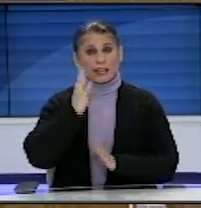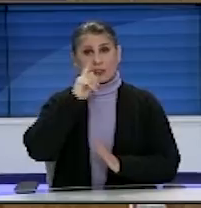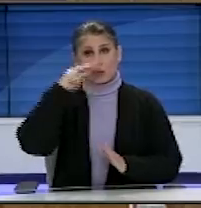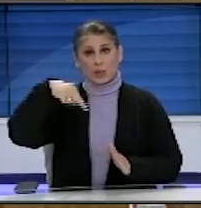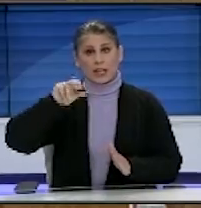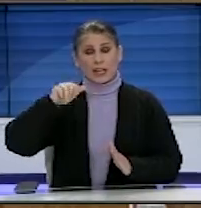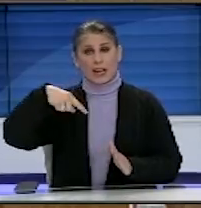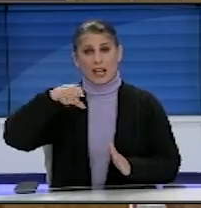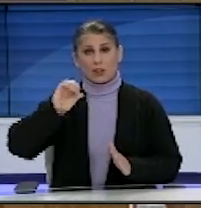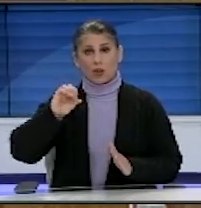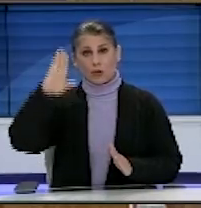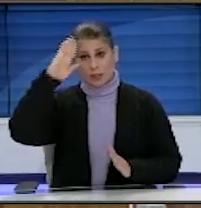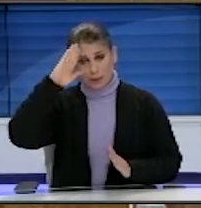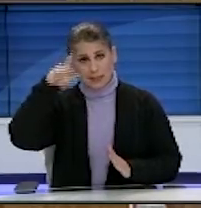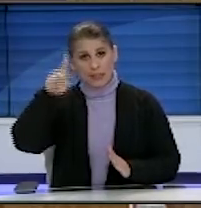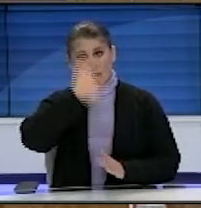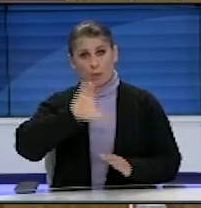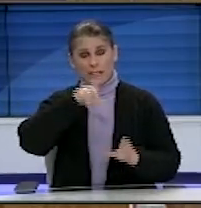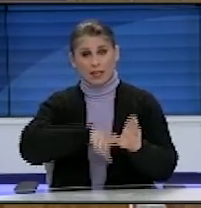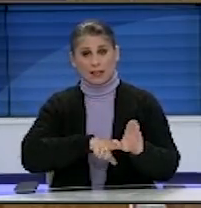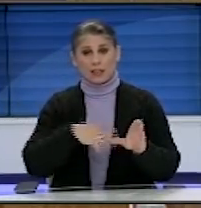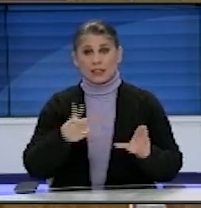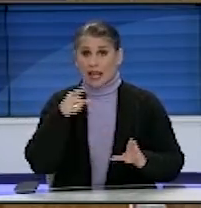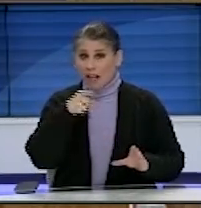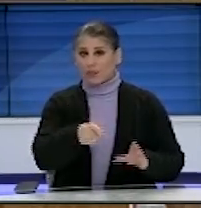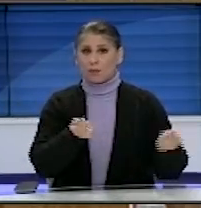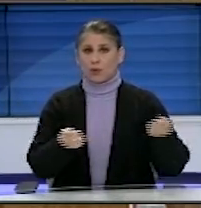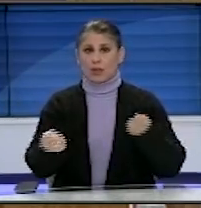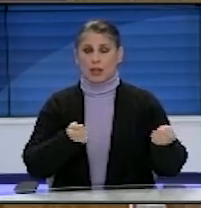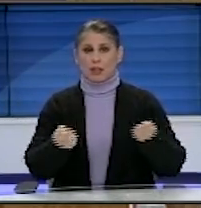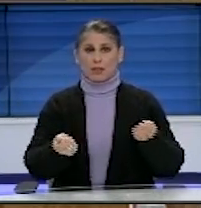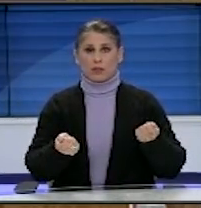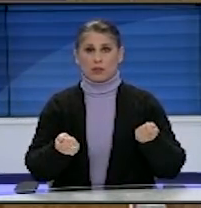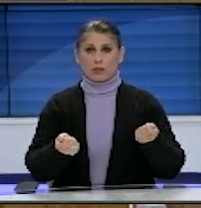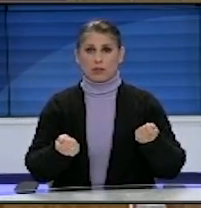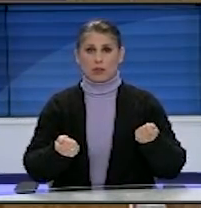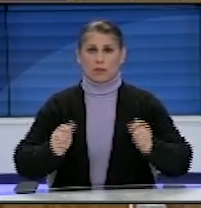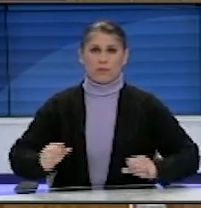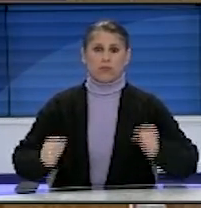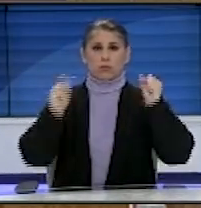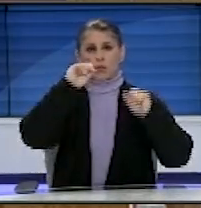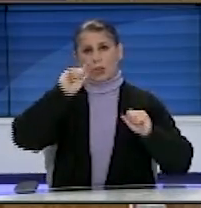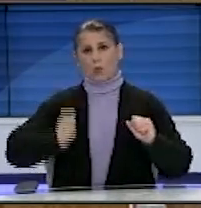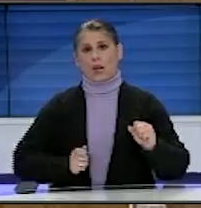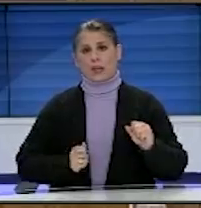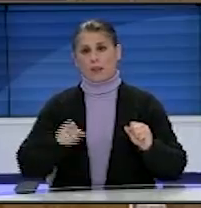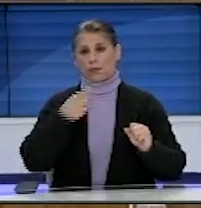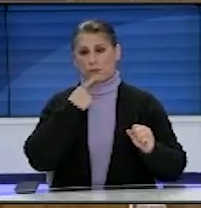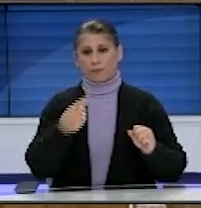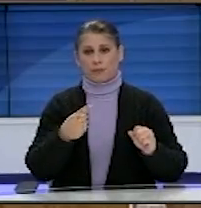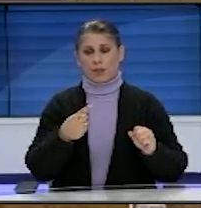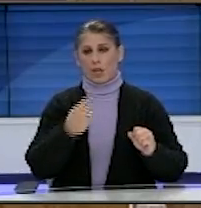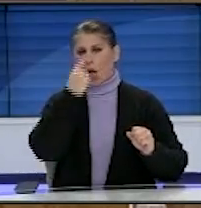το ΝΑΤΟ, η ΗΠΑ, η Ευρωπαϊκή Ένωση ήταν αυτοί που οργάνωσαν το πραξικόπημα στην Ουκρανία, τη